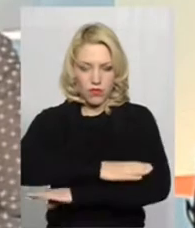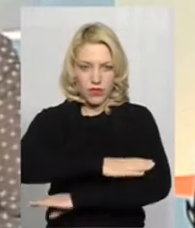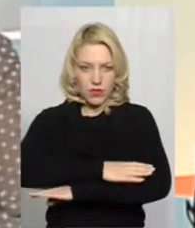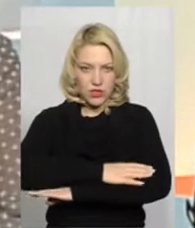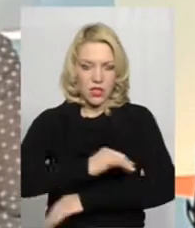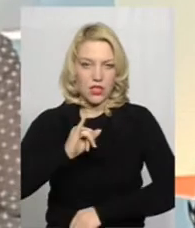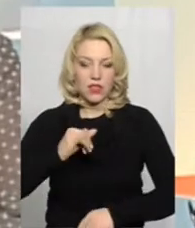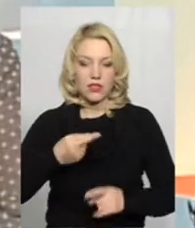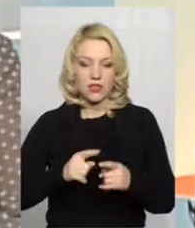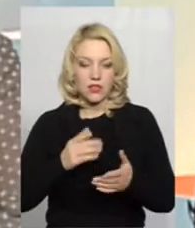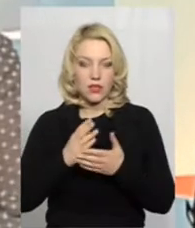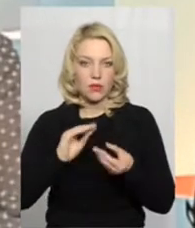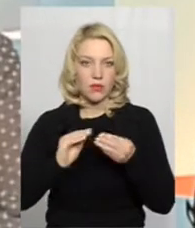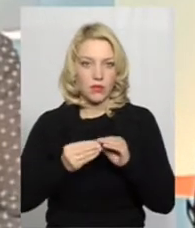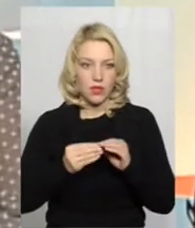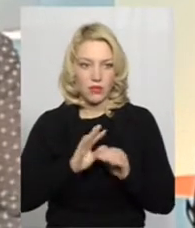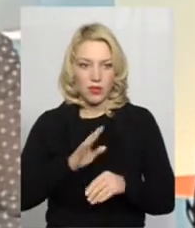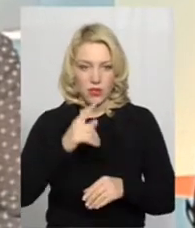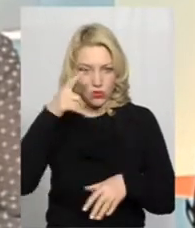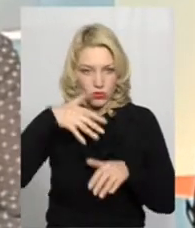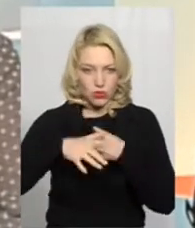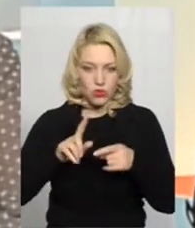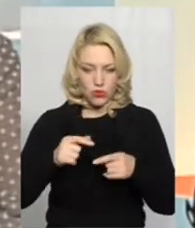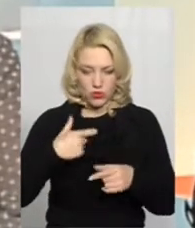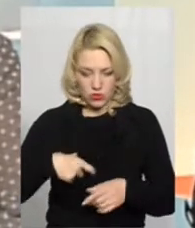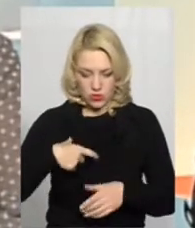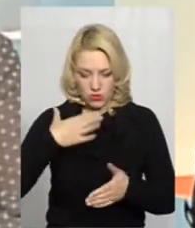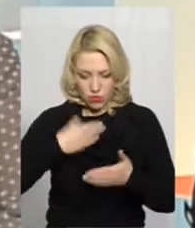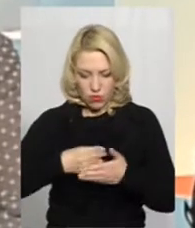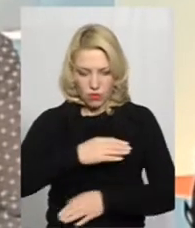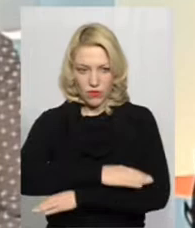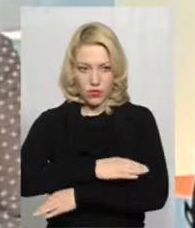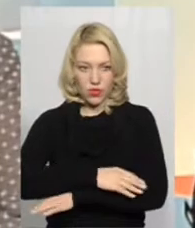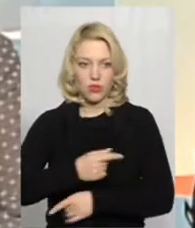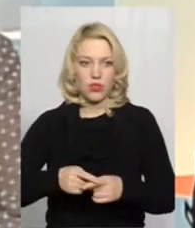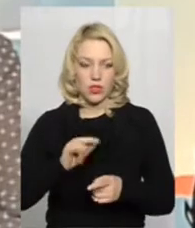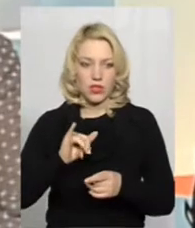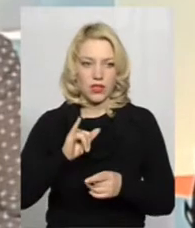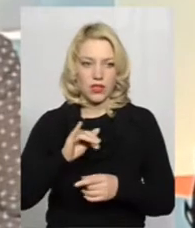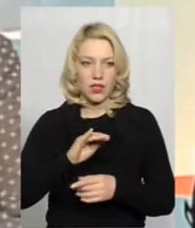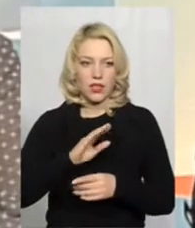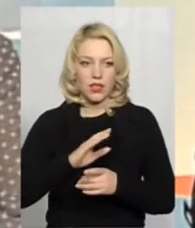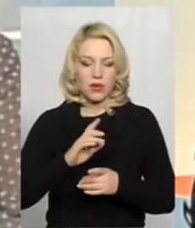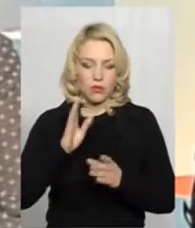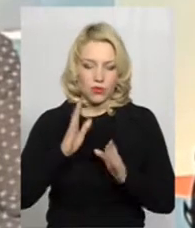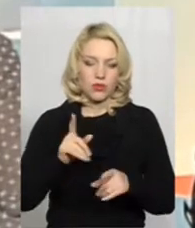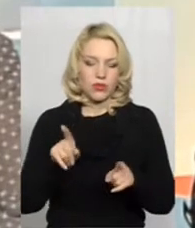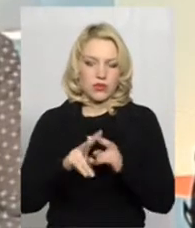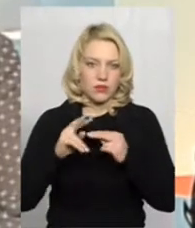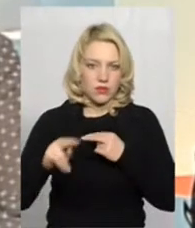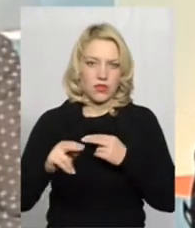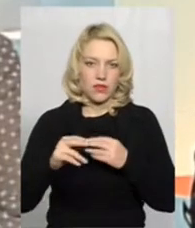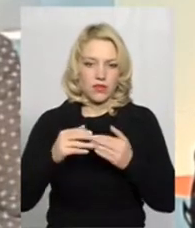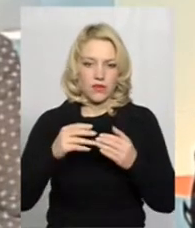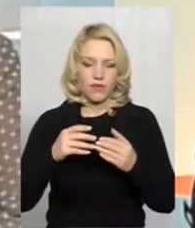великою проблемою, не ідентифікуючи це власній поведінці, звичайно, що вони будуть діяти так стосовно інших людей. Тому